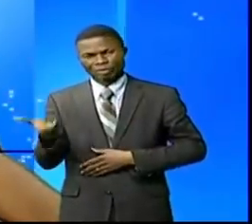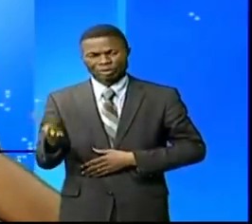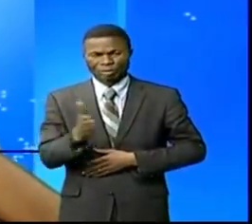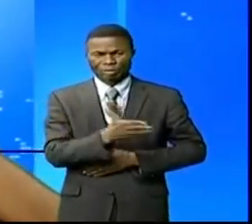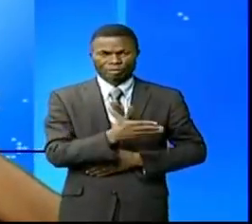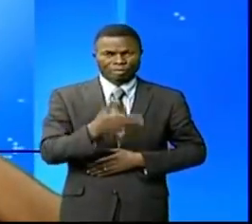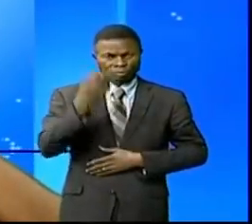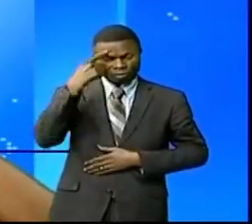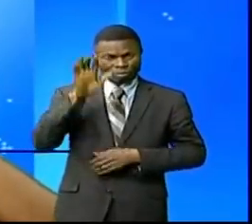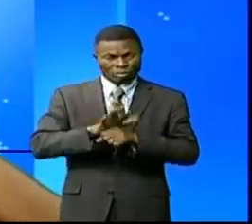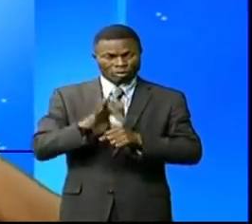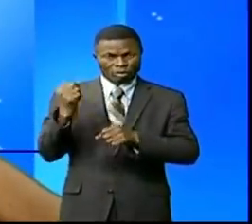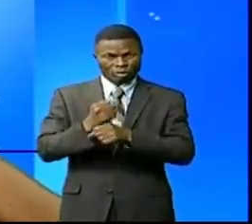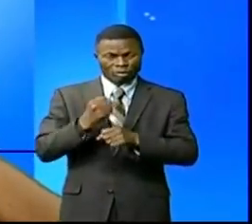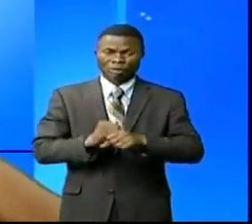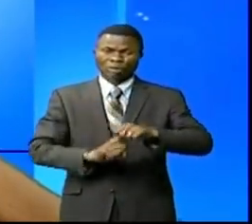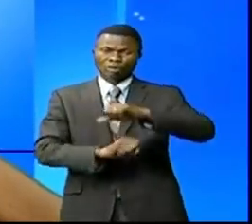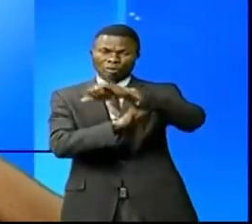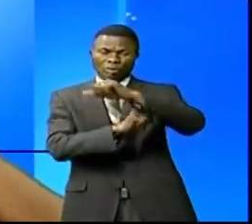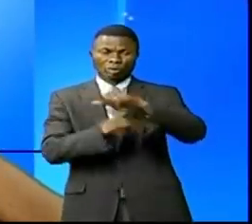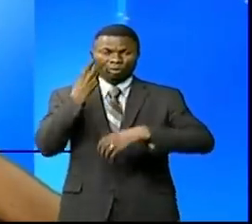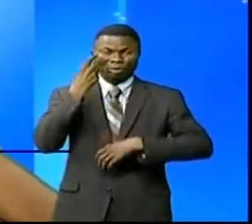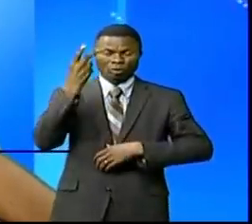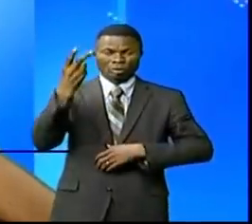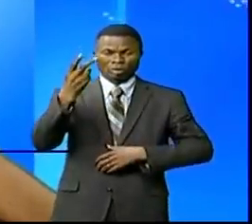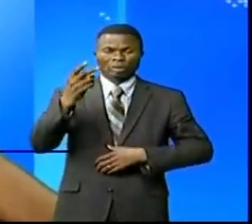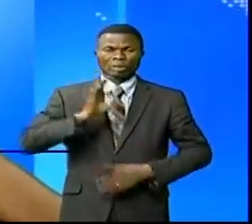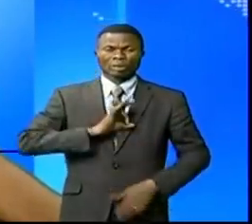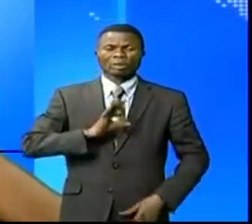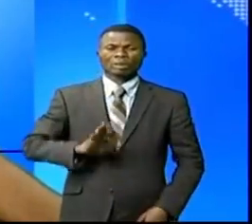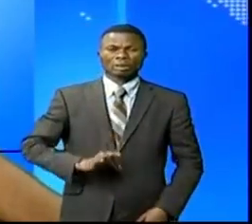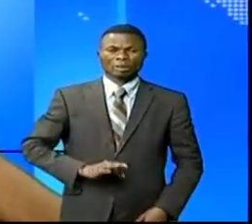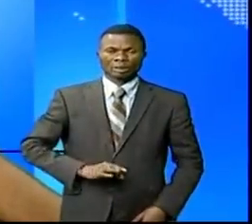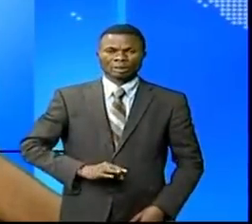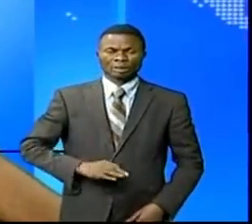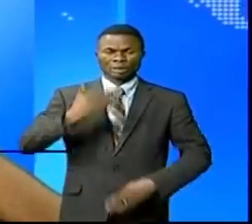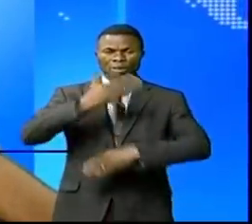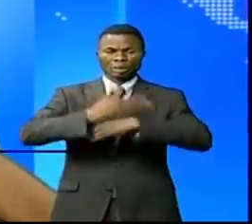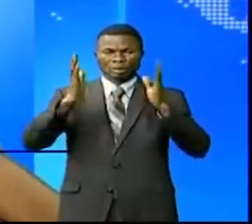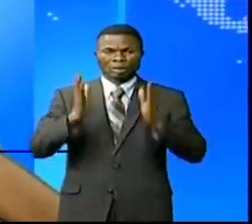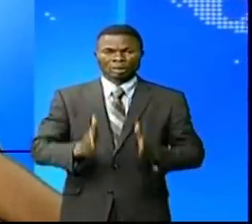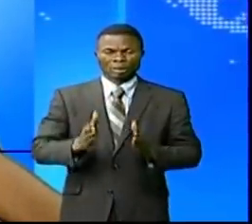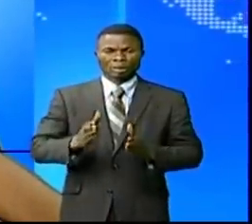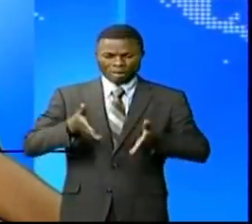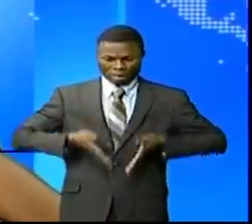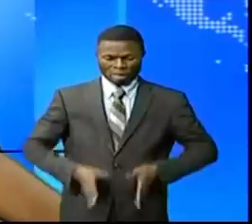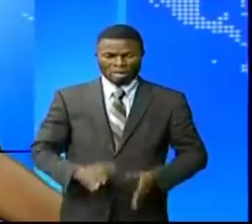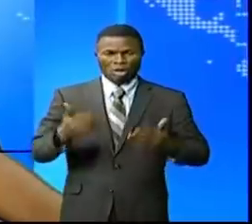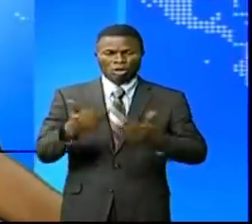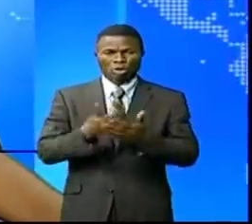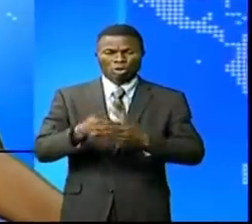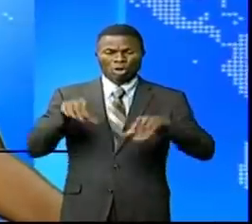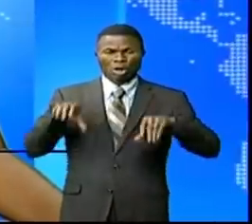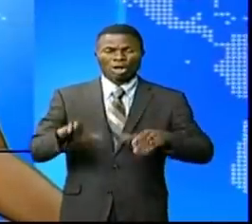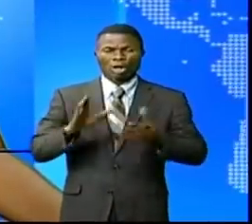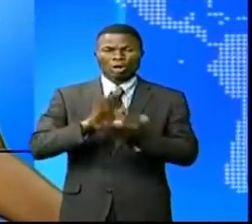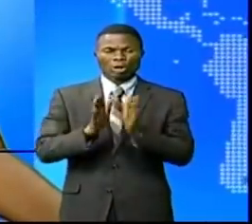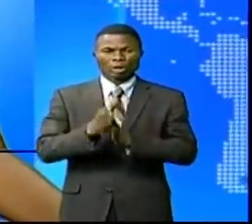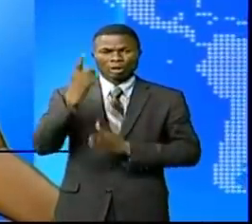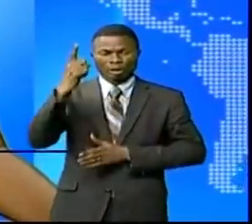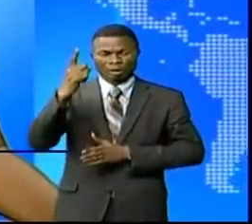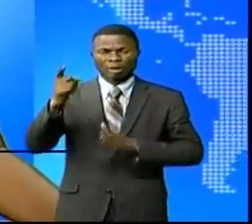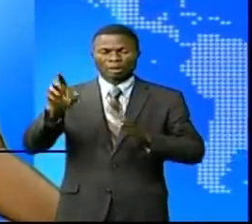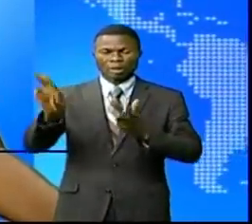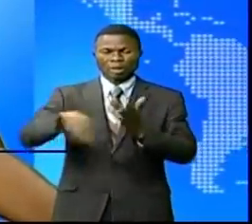Pour plus d'actions de soutien à la vision du chef de l'État, le bâtisseur pour la redescence d'un Congo uni signe un